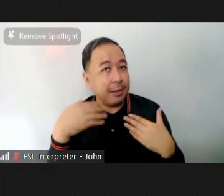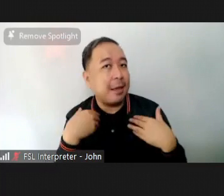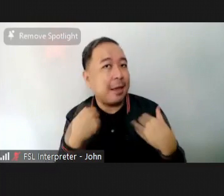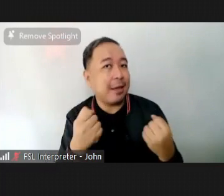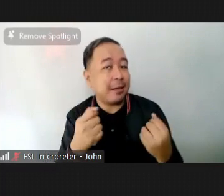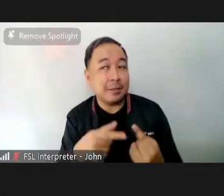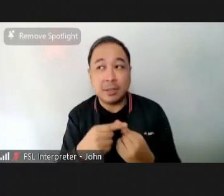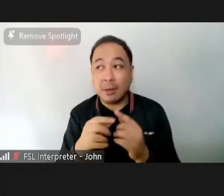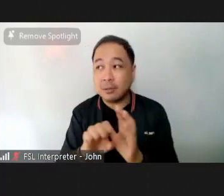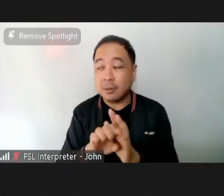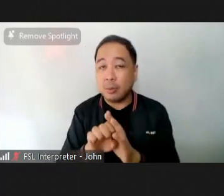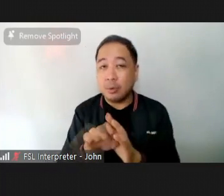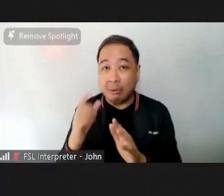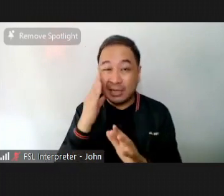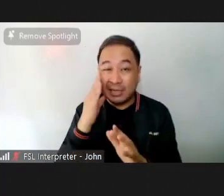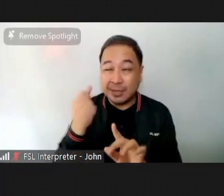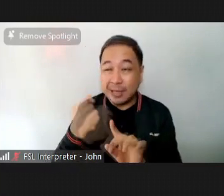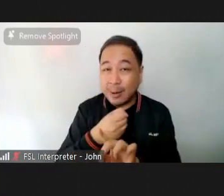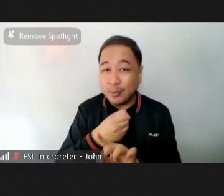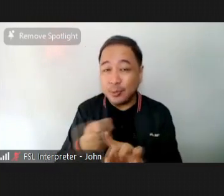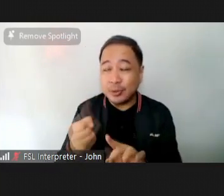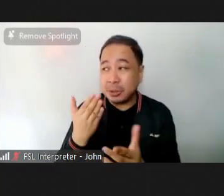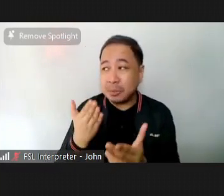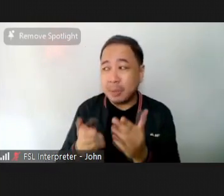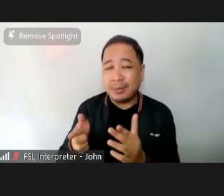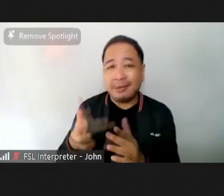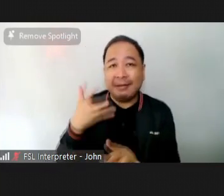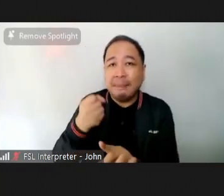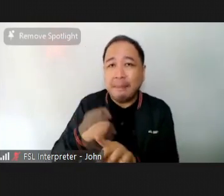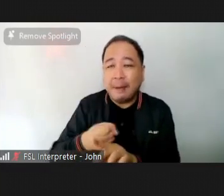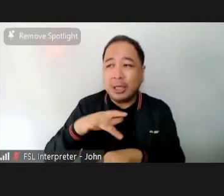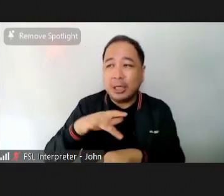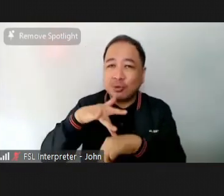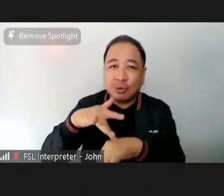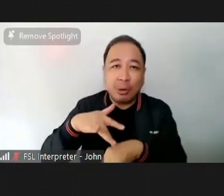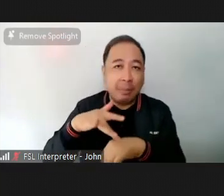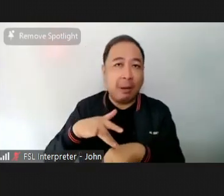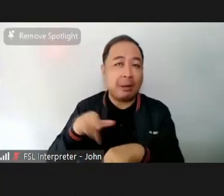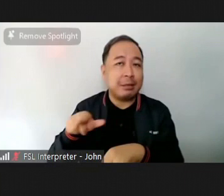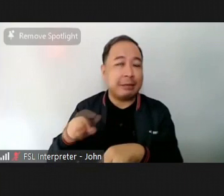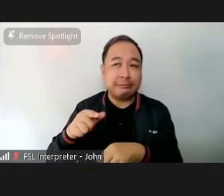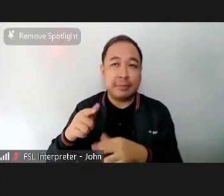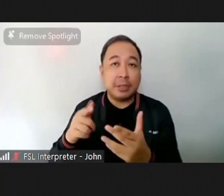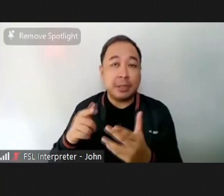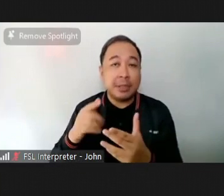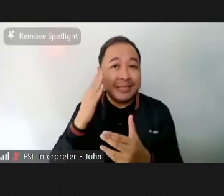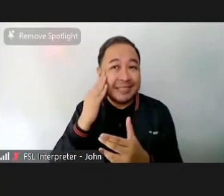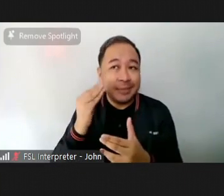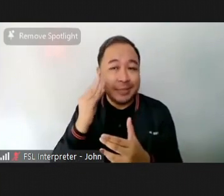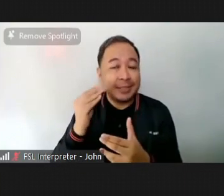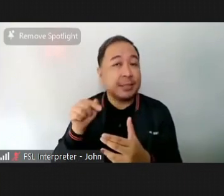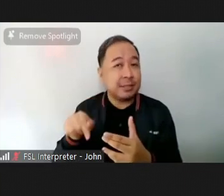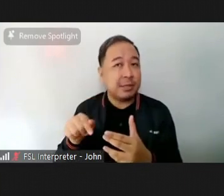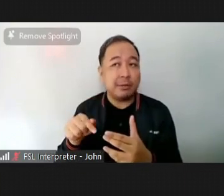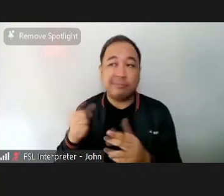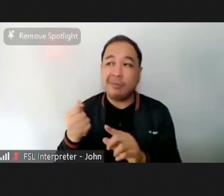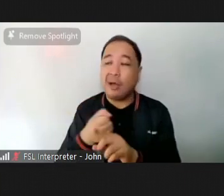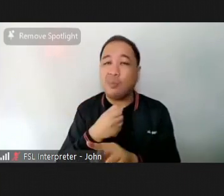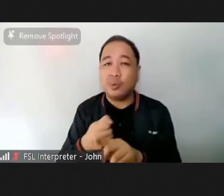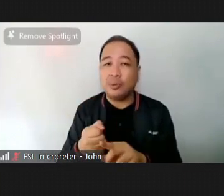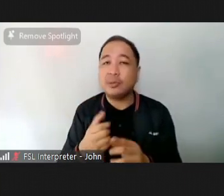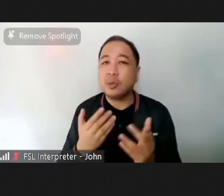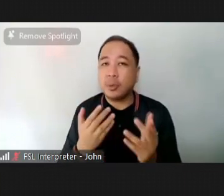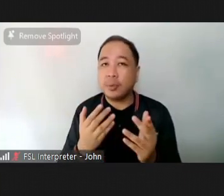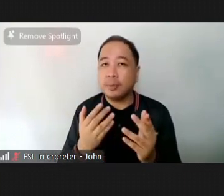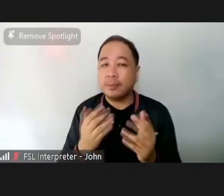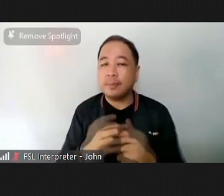ng abuse, kasi maaaring magkaroon ng impact, no, pati trauma pagdating sa kanila yun, sa naranasan nilang abuse. So dapat alam, no,